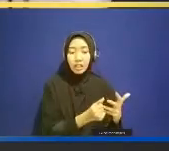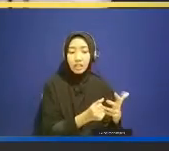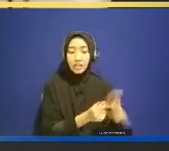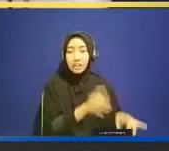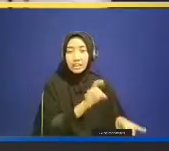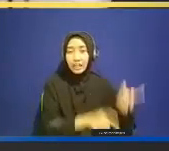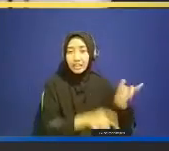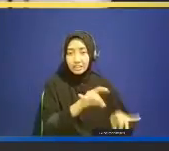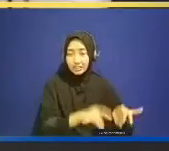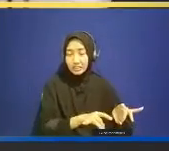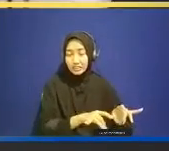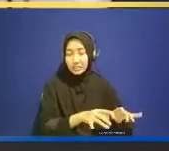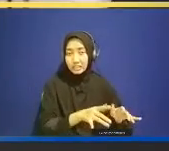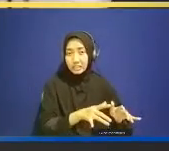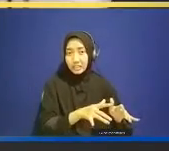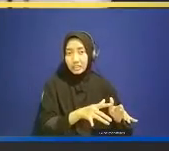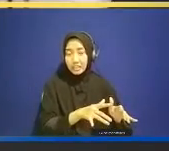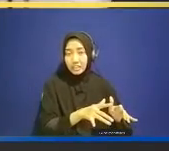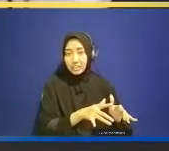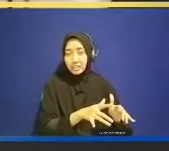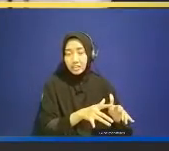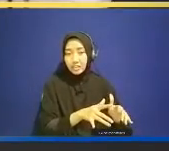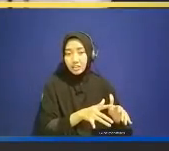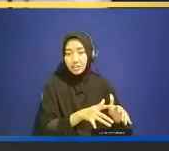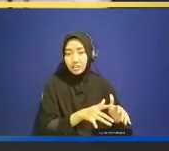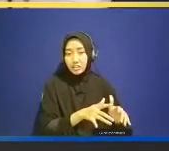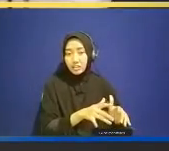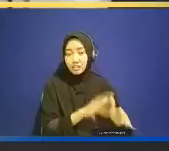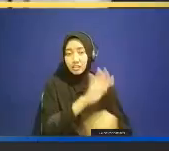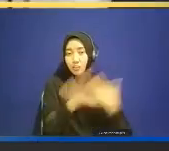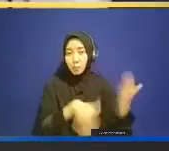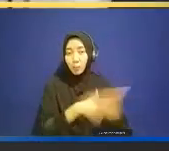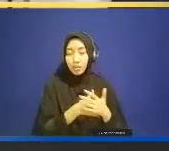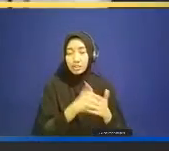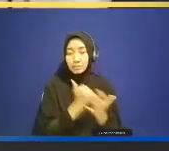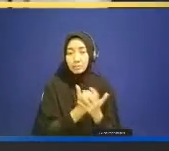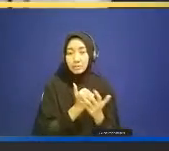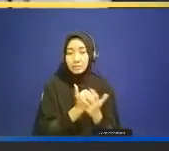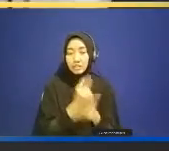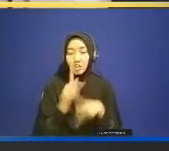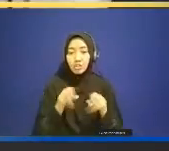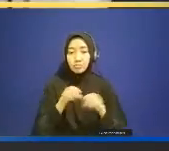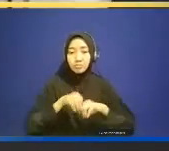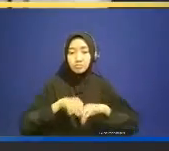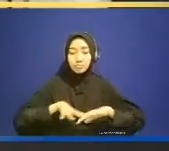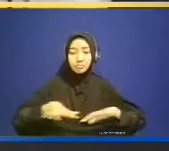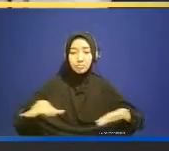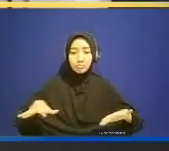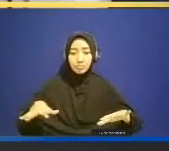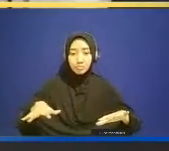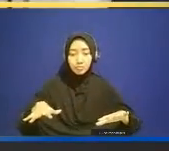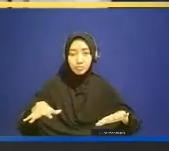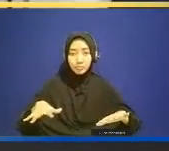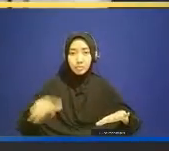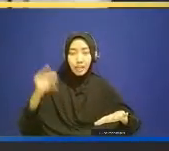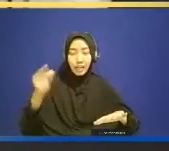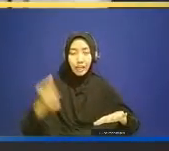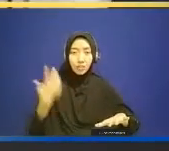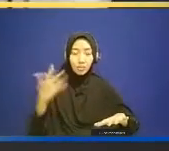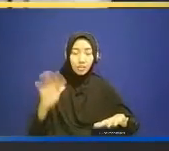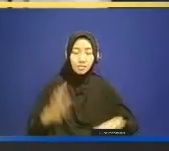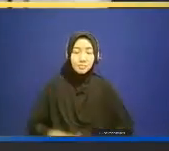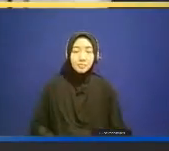Ian secara keseluruhan badannya juga tersebar dibeberapa anggaran